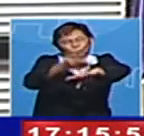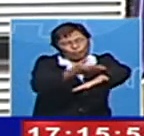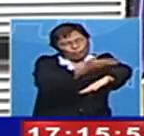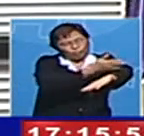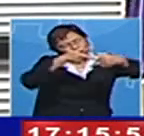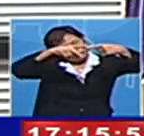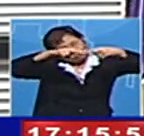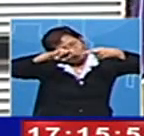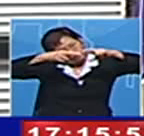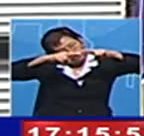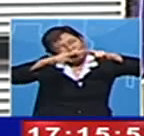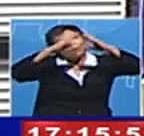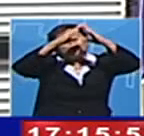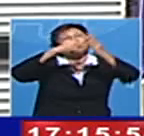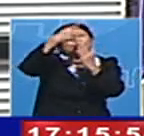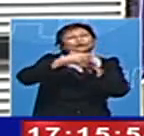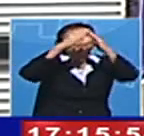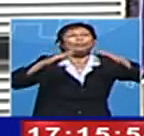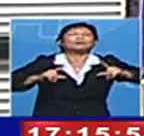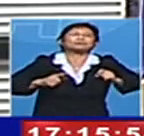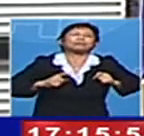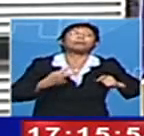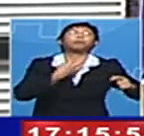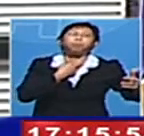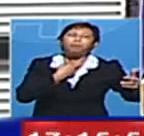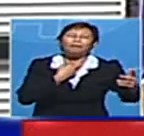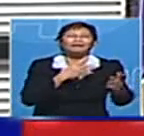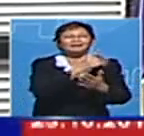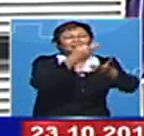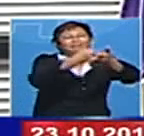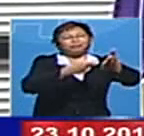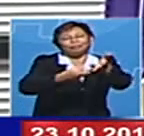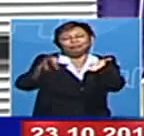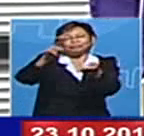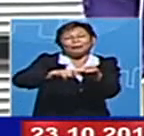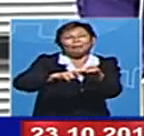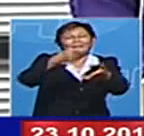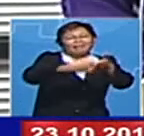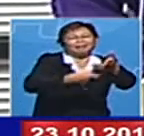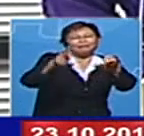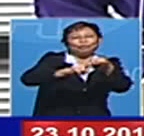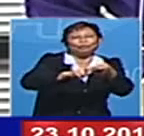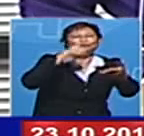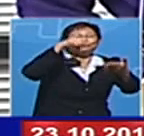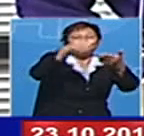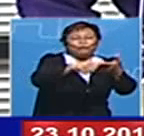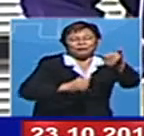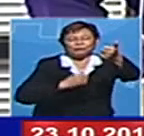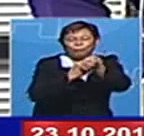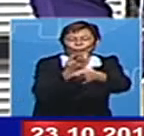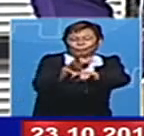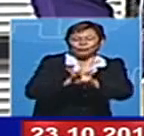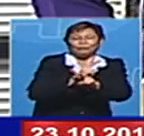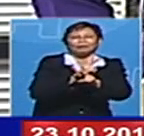projek Perumahan swasta terbengkalai Selain itu pengecualian duutti stem diberikan keataas surat cara pembiayaan